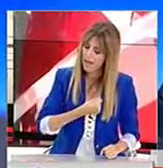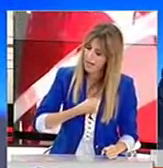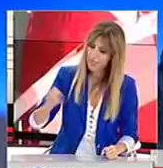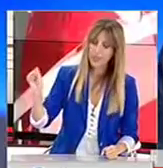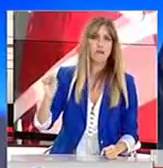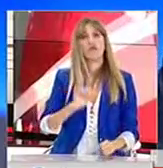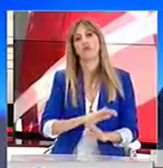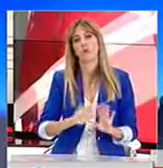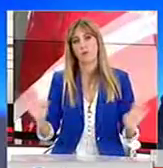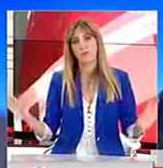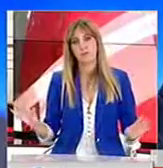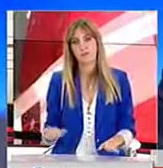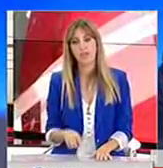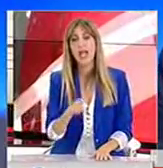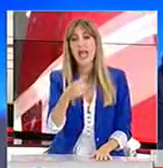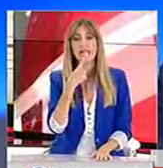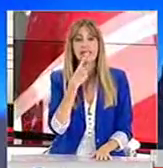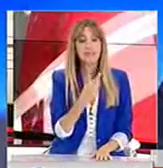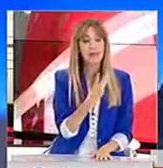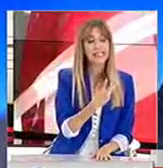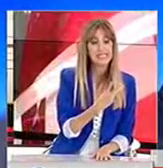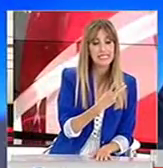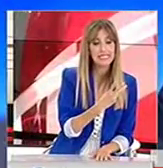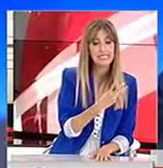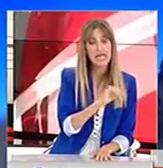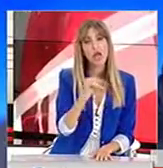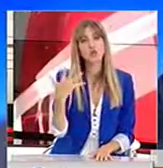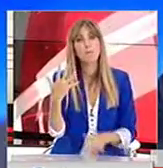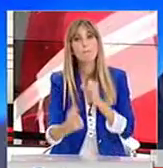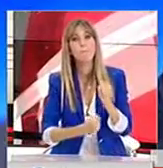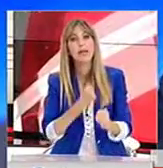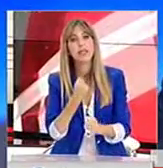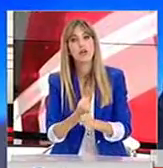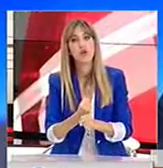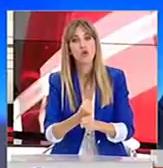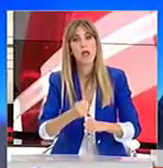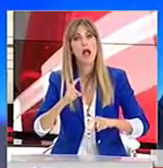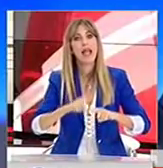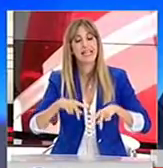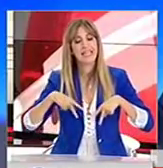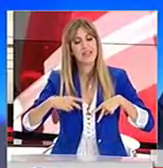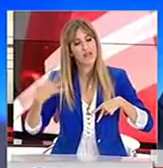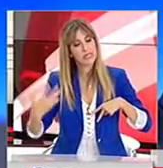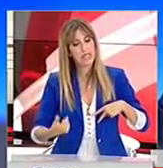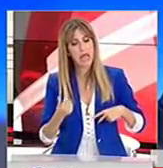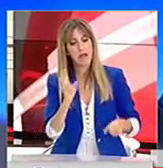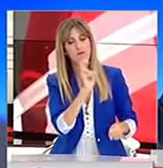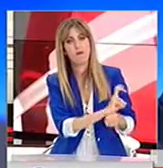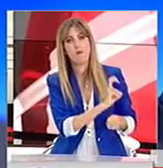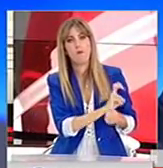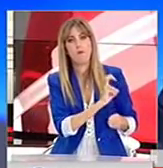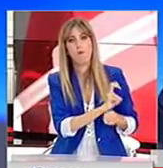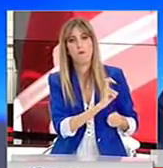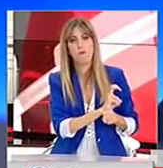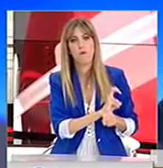που με το μαξιλάρι αυτό έχουμε την πολυτέλεια να επιλέξουμε εμείς πότε θα βγούμε στις αγορές. Έτσι είναι. Και άρα γι' αυτό δεν χρειαζόμαστε